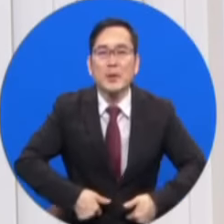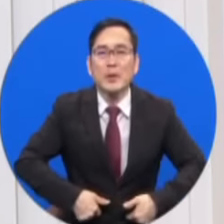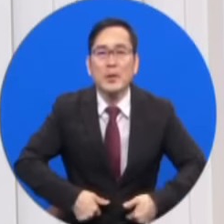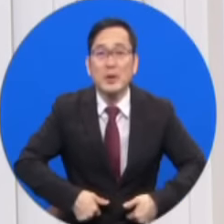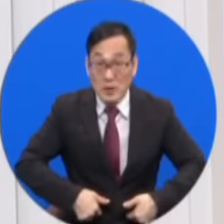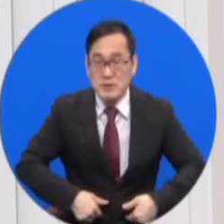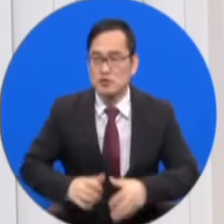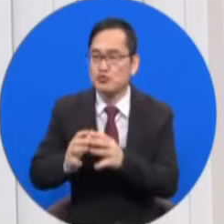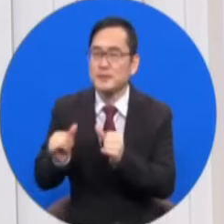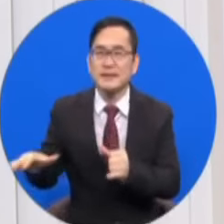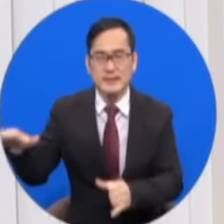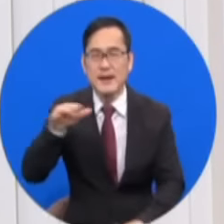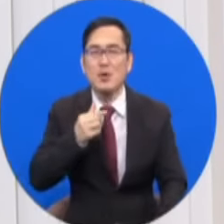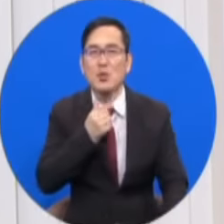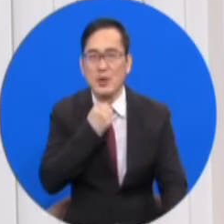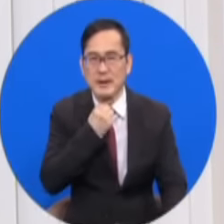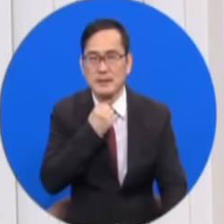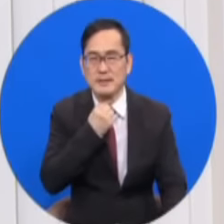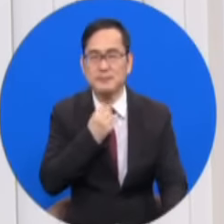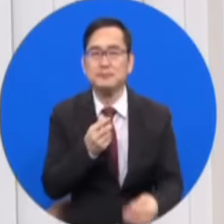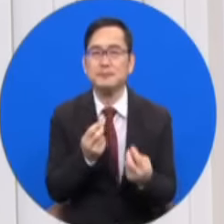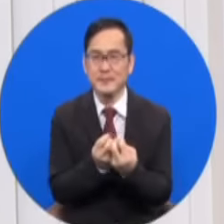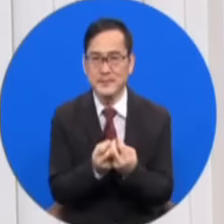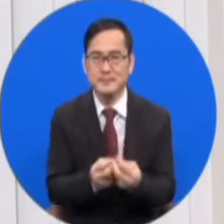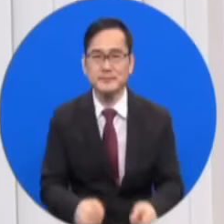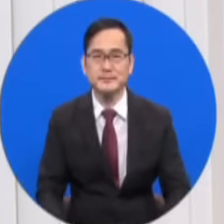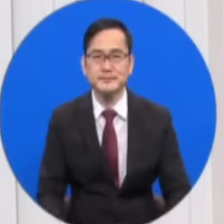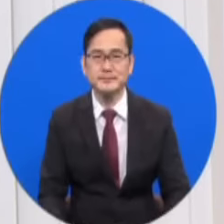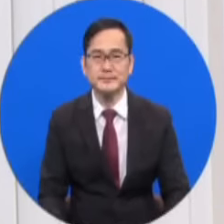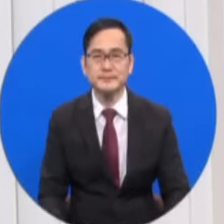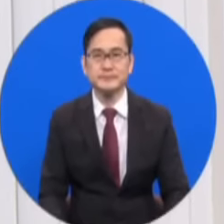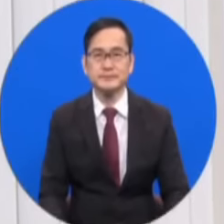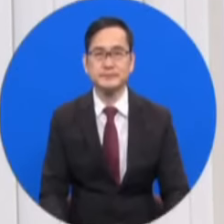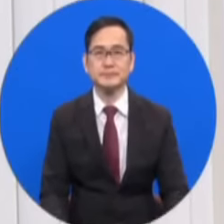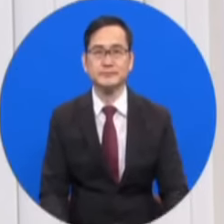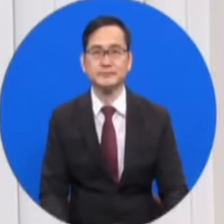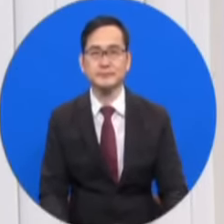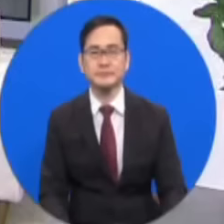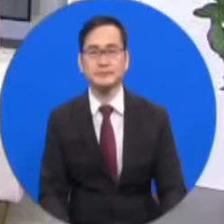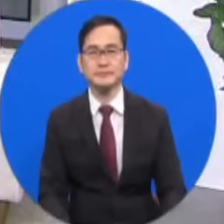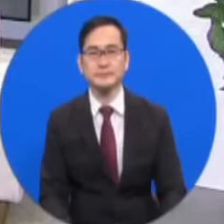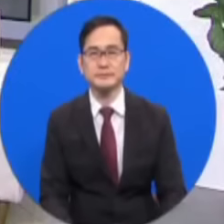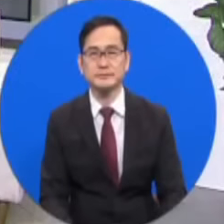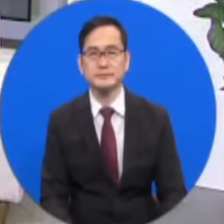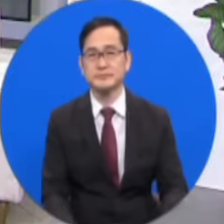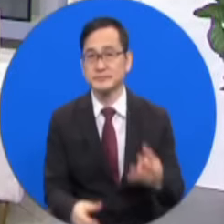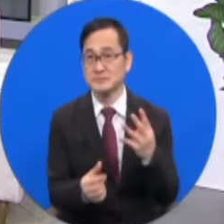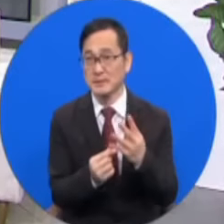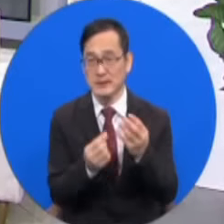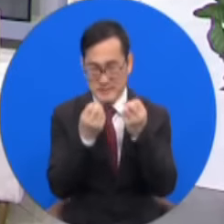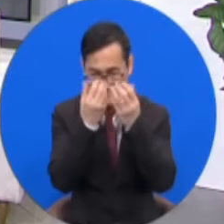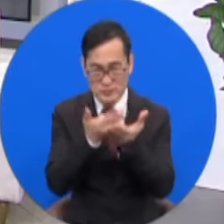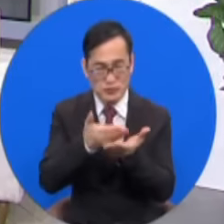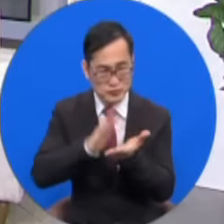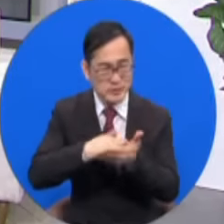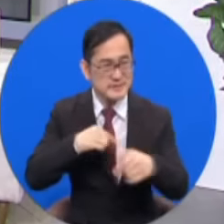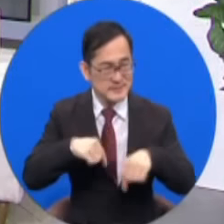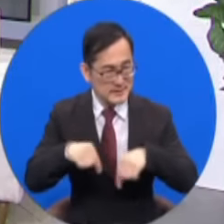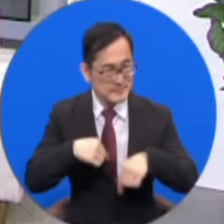최소한의 상식을 지키는 길이라고 생각합니다 예 자 국정쇄신 결 하나 남았는데 신전 님이에요